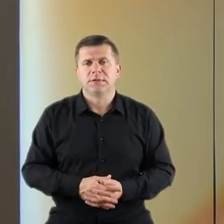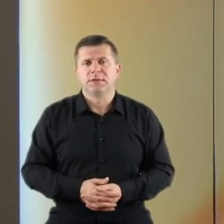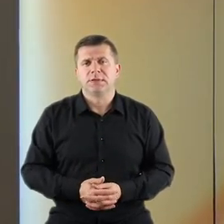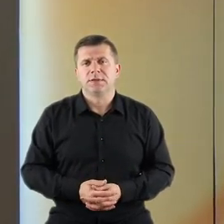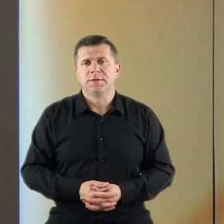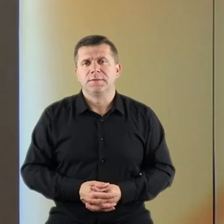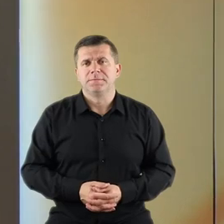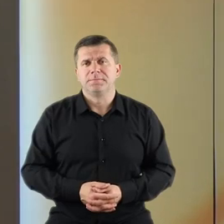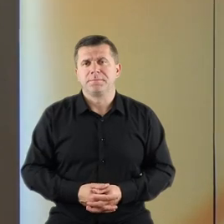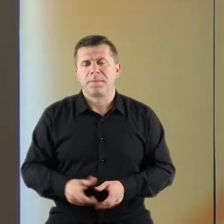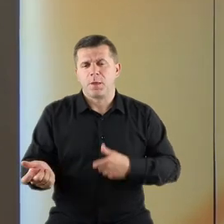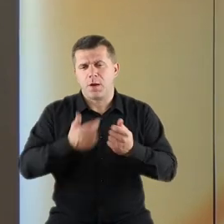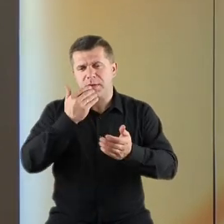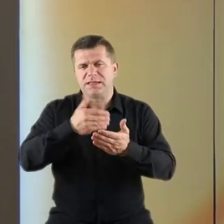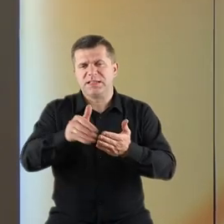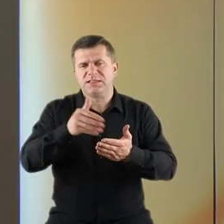zlizywanie